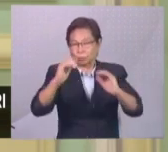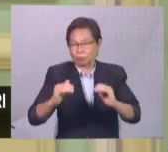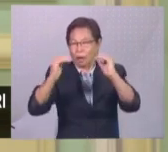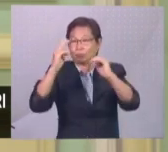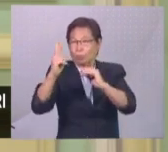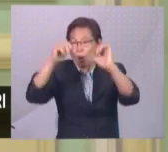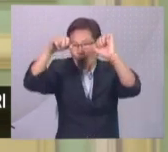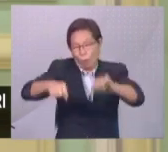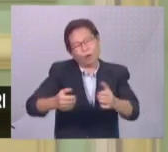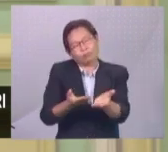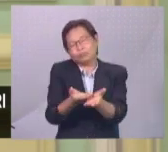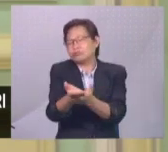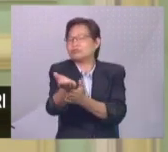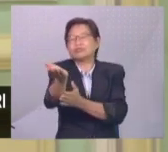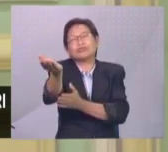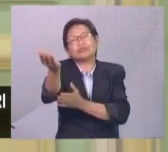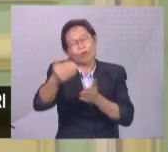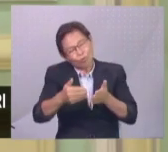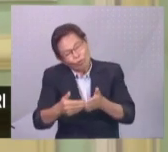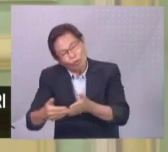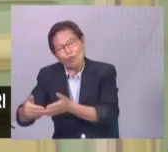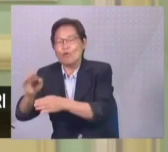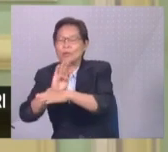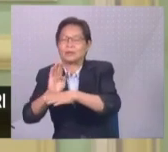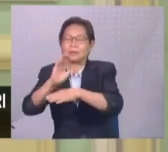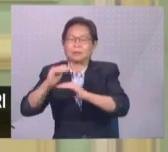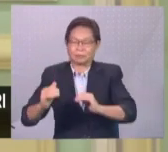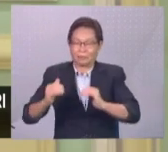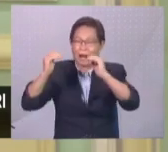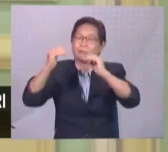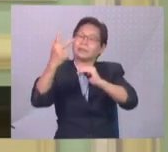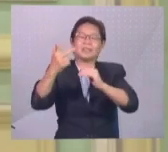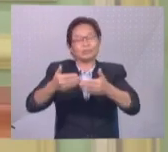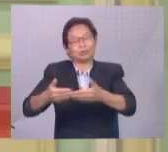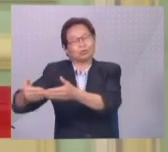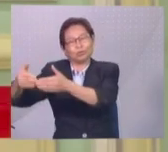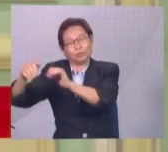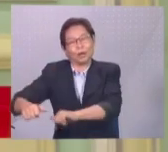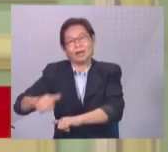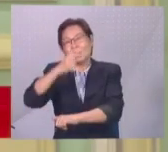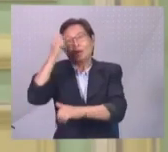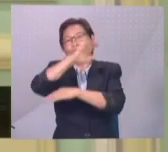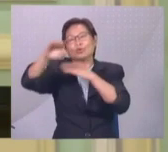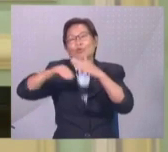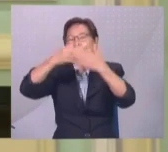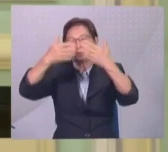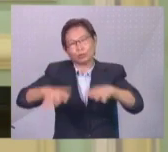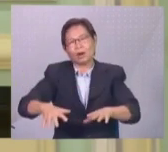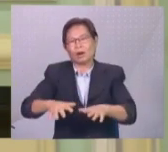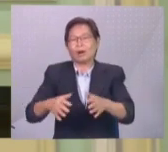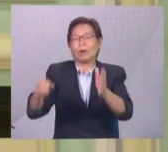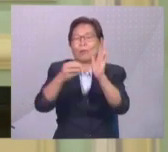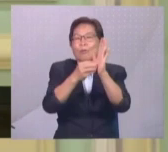boleh meneruskan nah operasi mereka dalam tahap yang ketiga ini karena kesemuanya telah pun